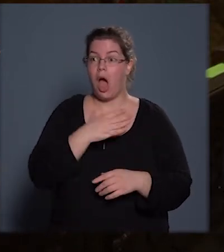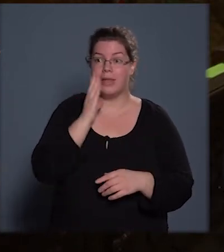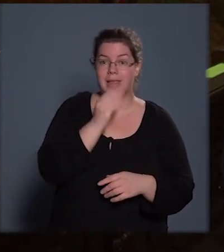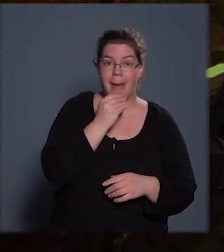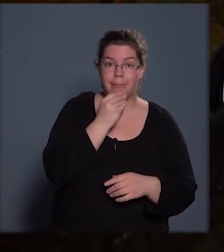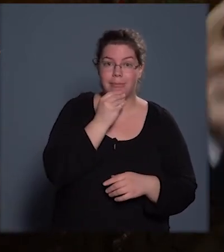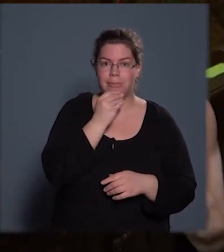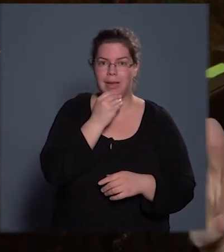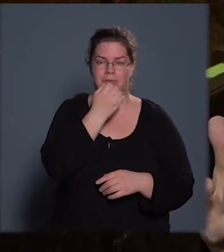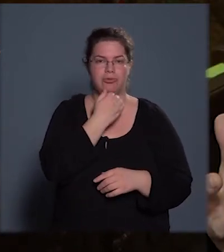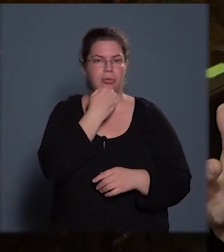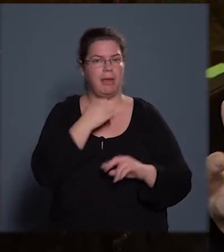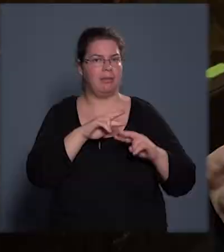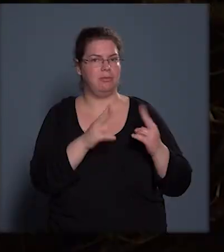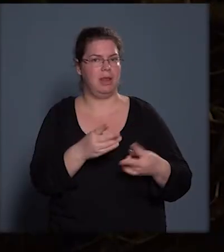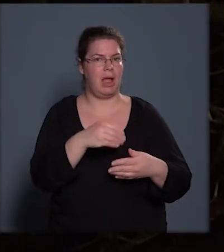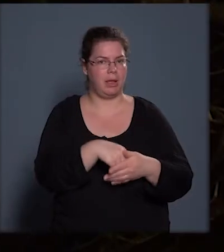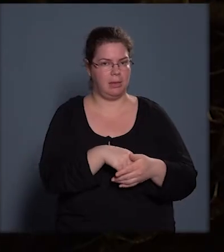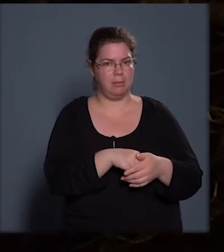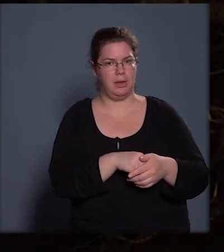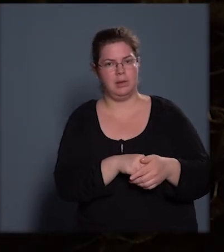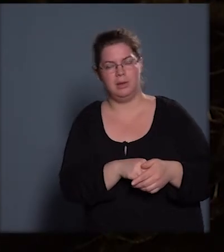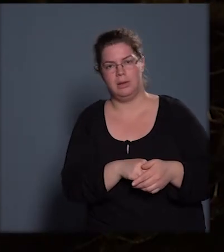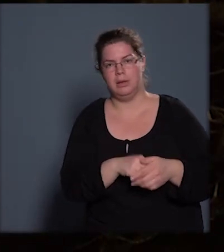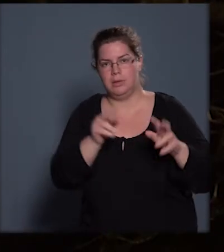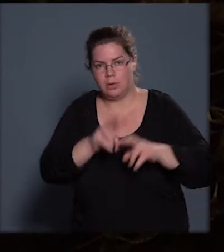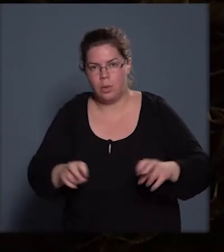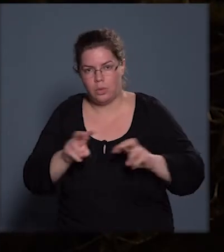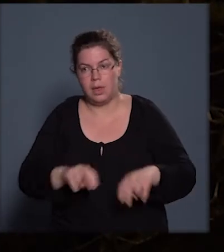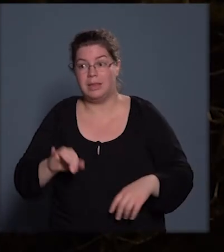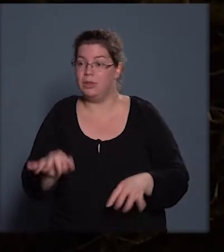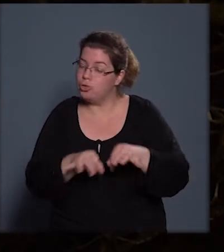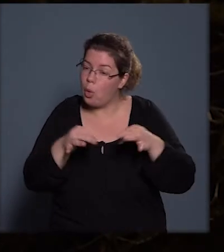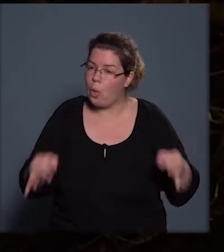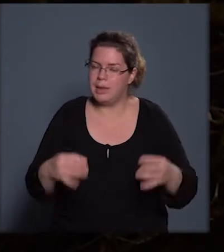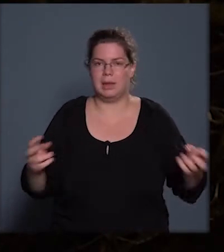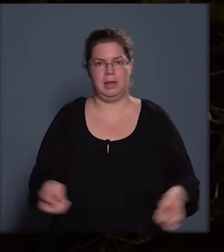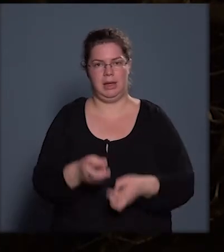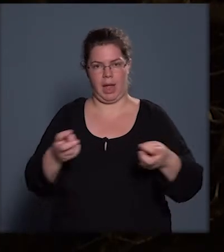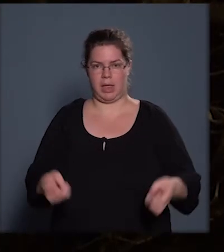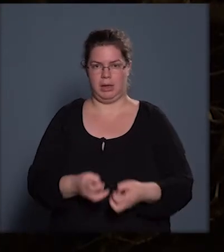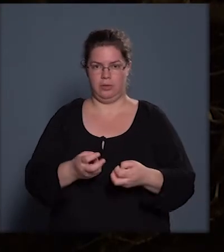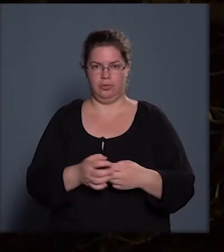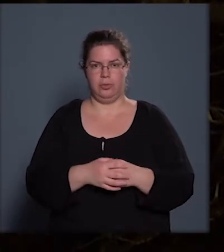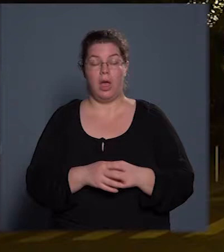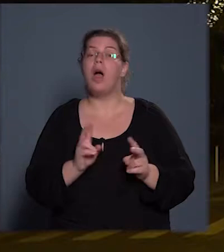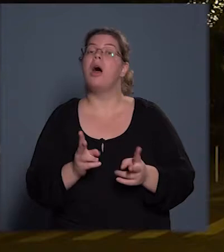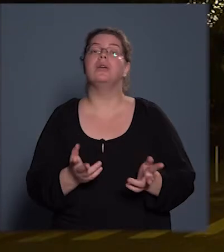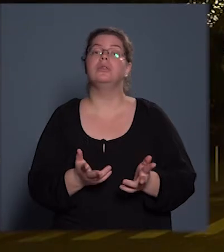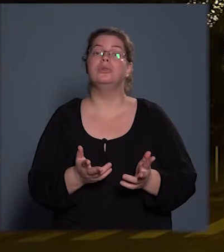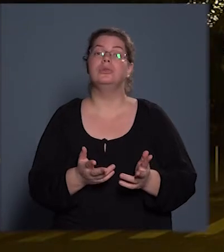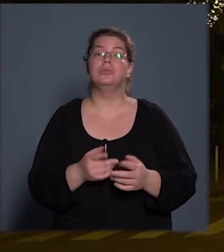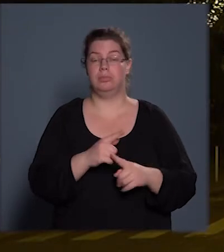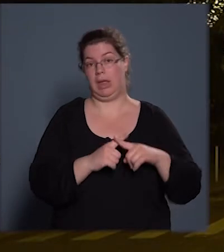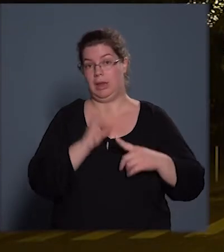a saját világában kutat és őszintén keres, akkor a keresztény